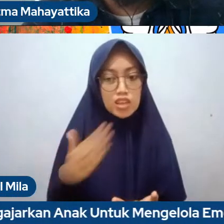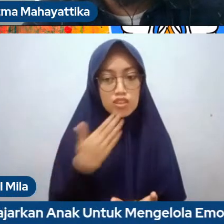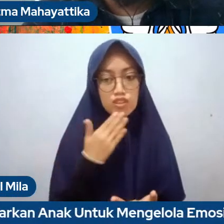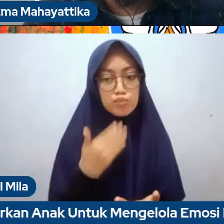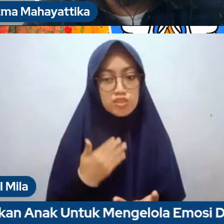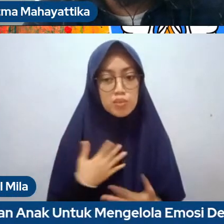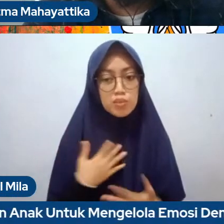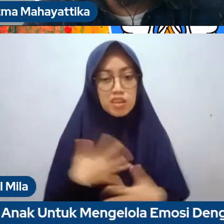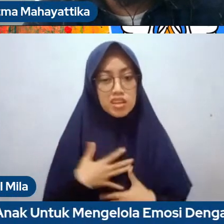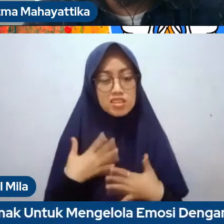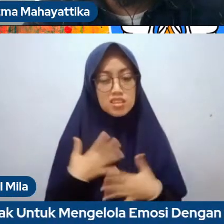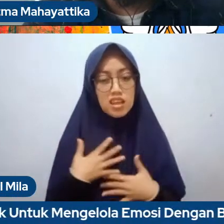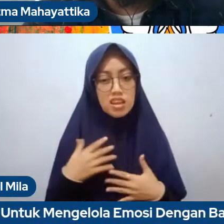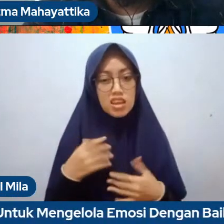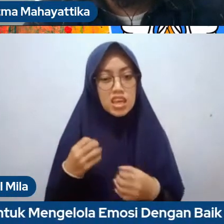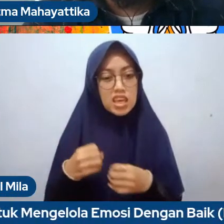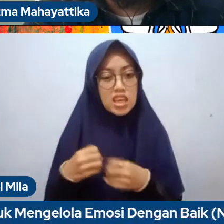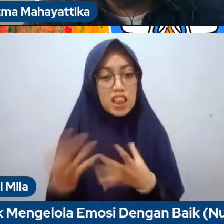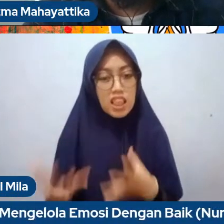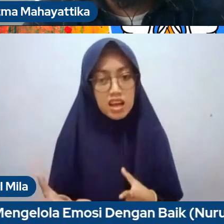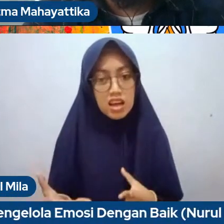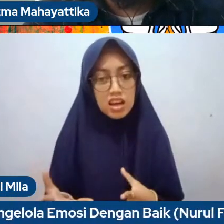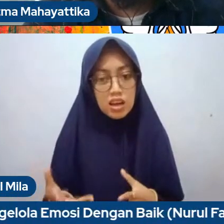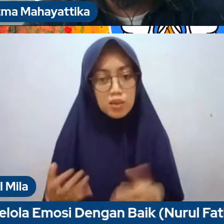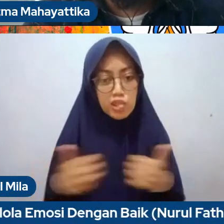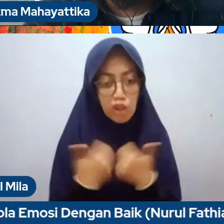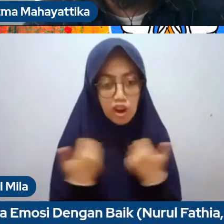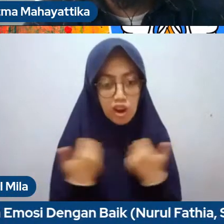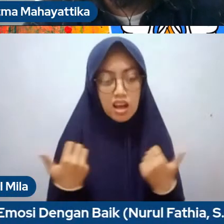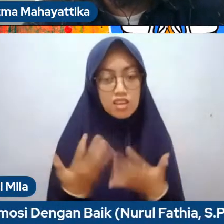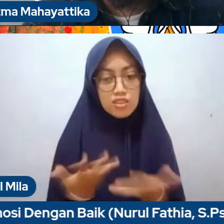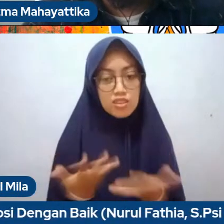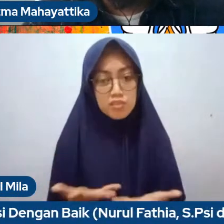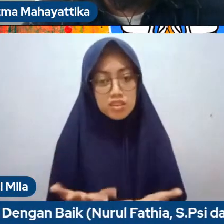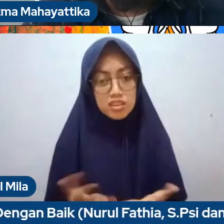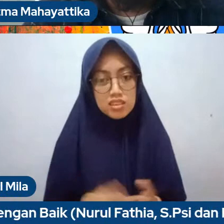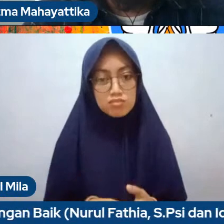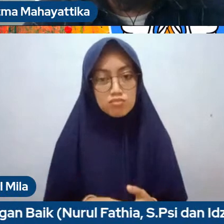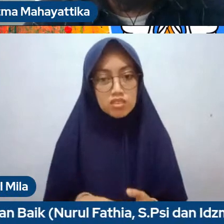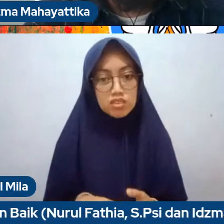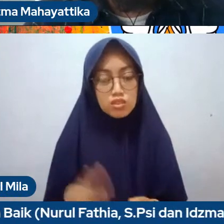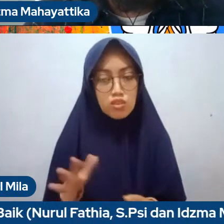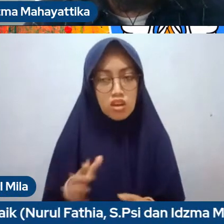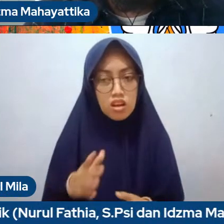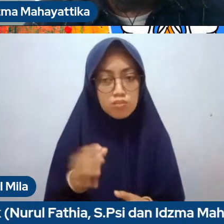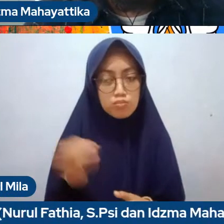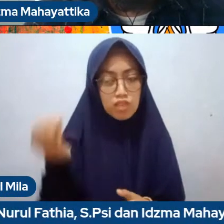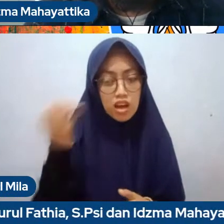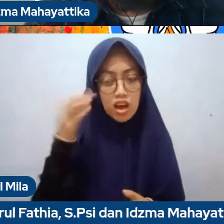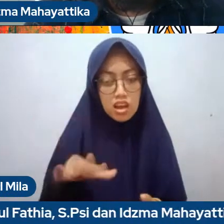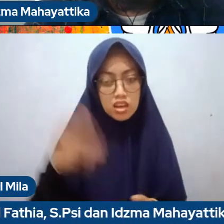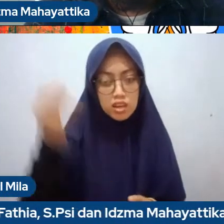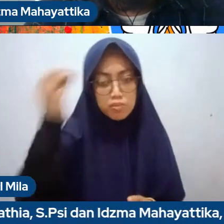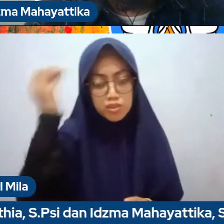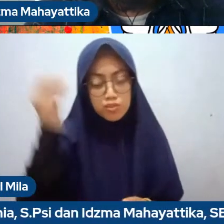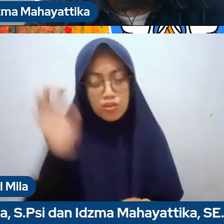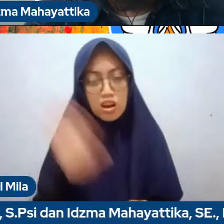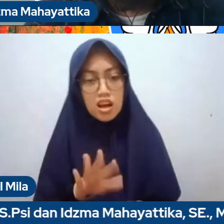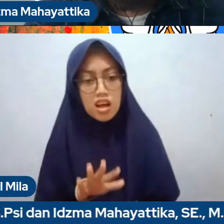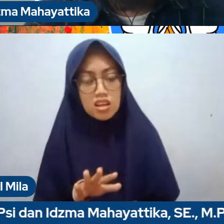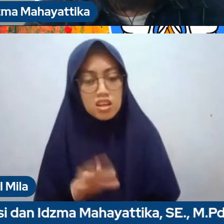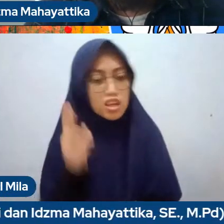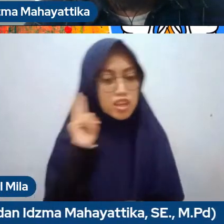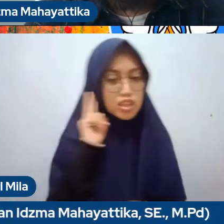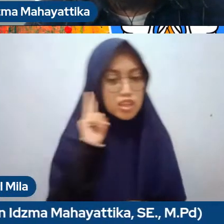akan akan merasa ditolak. Atau anak-anak yang bingung, kadang-kadang ibunya baik, kadang-kadang enggak, kadang-kadang